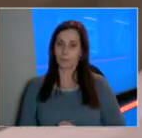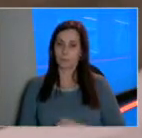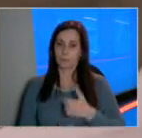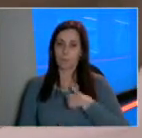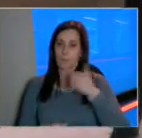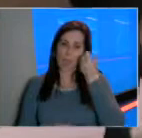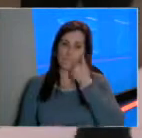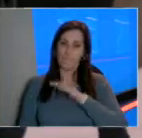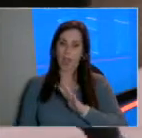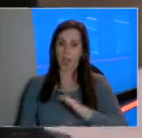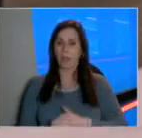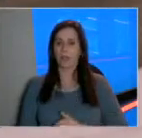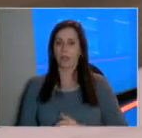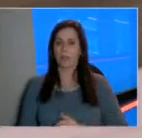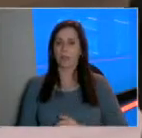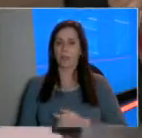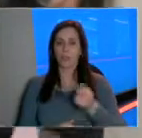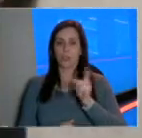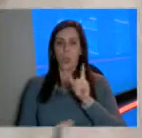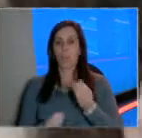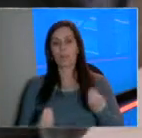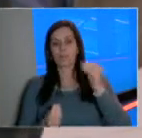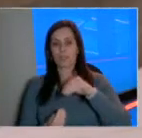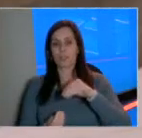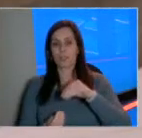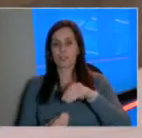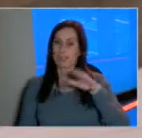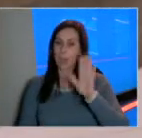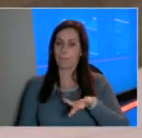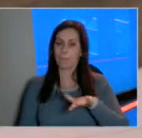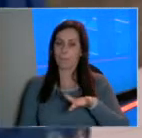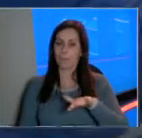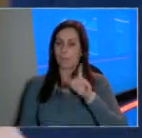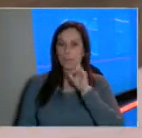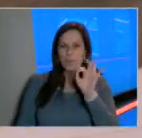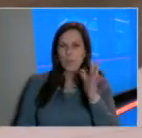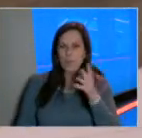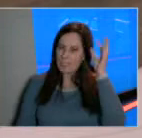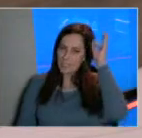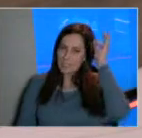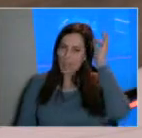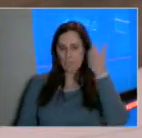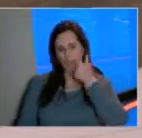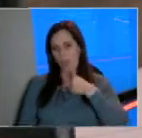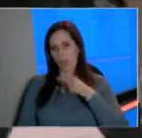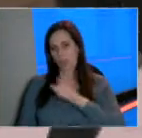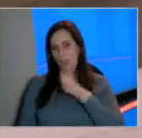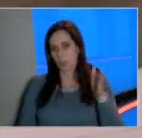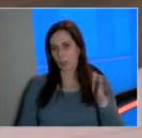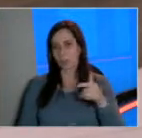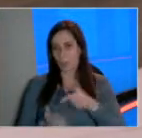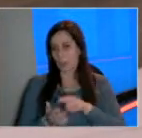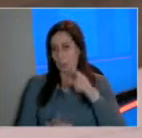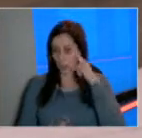לי דווקא חבל שלא מתווספת גם, איך קוראים לה? סתיו שפיר. כי